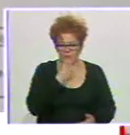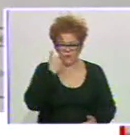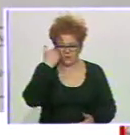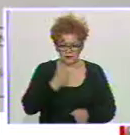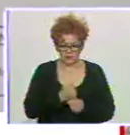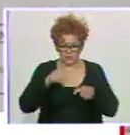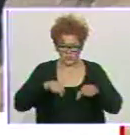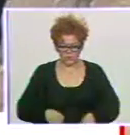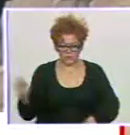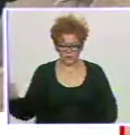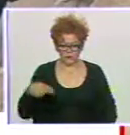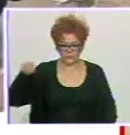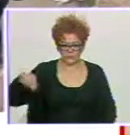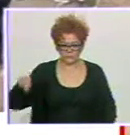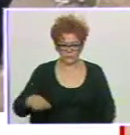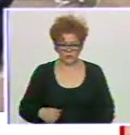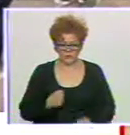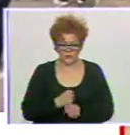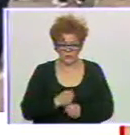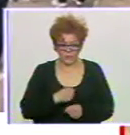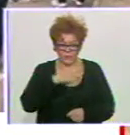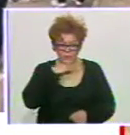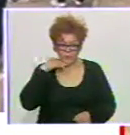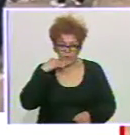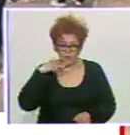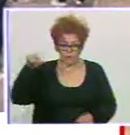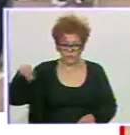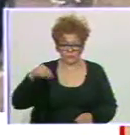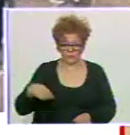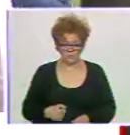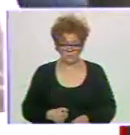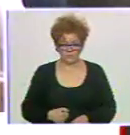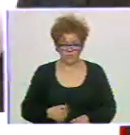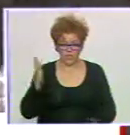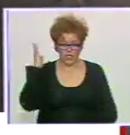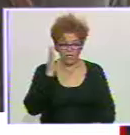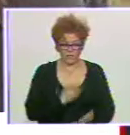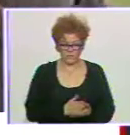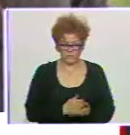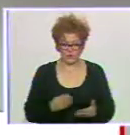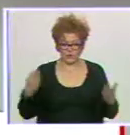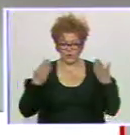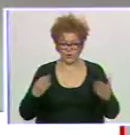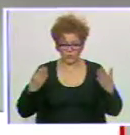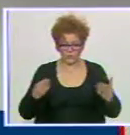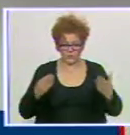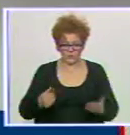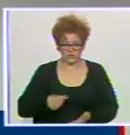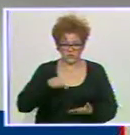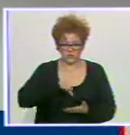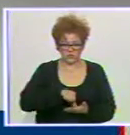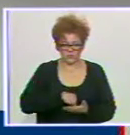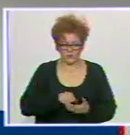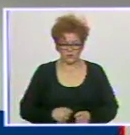în județ, deși este o practică deja folosită în alte regiuni ale țării. Am stabilit un număr de 90 de centre. Vor fi și